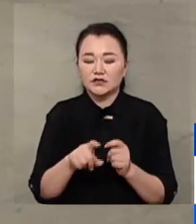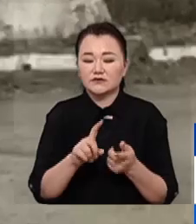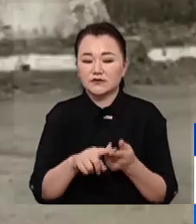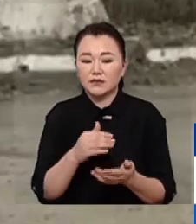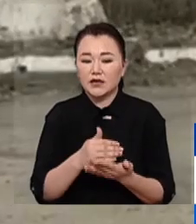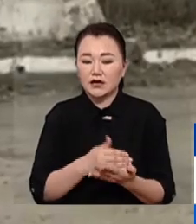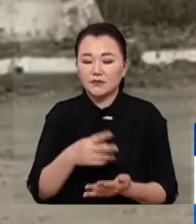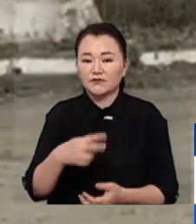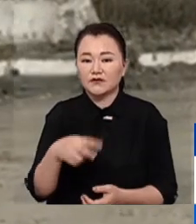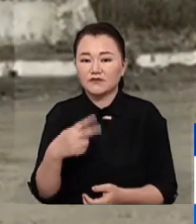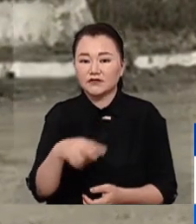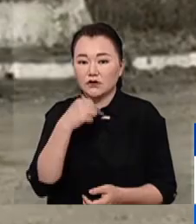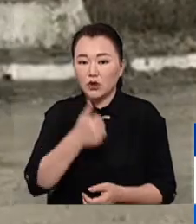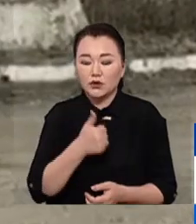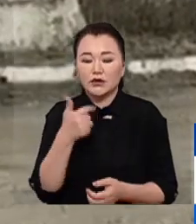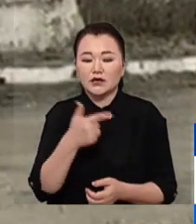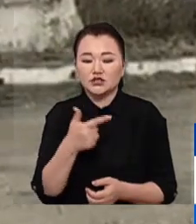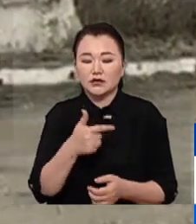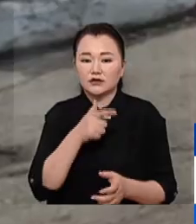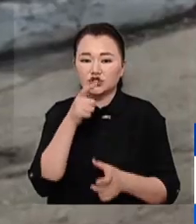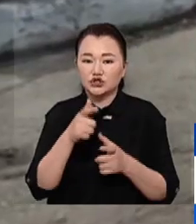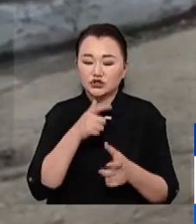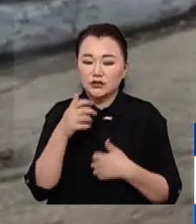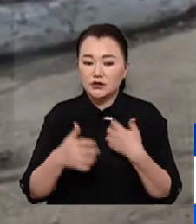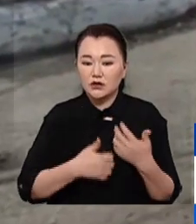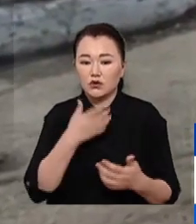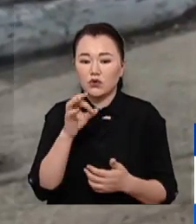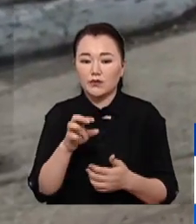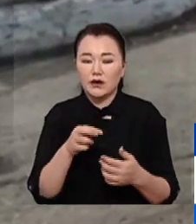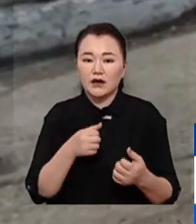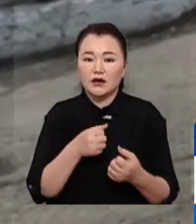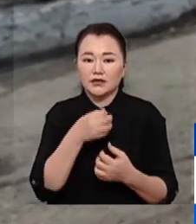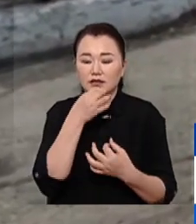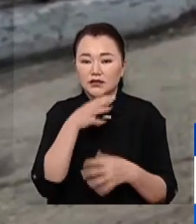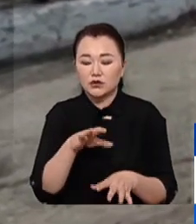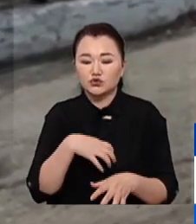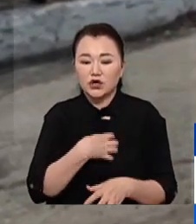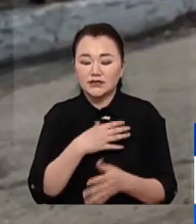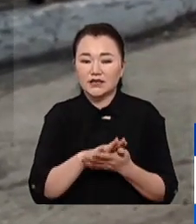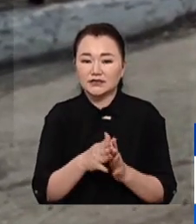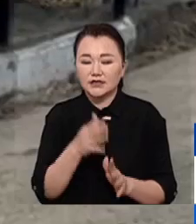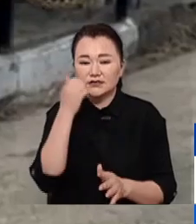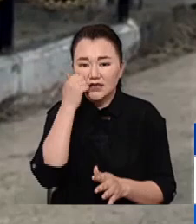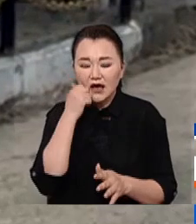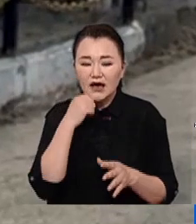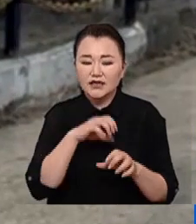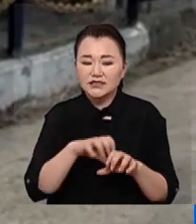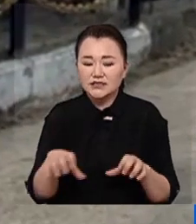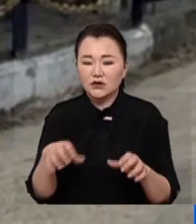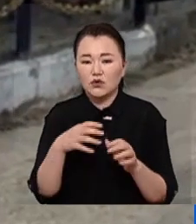С 2020 года горожане били тревогу, заявляя об аварийном состоянии ТЭЦ. Изношенность сетей составляет